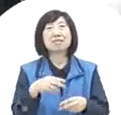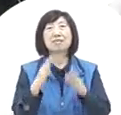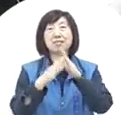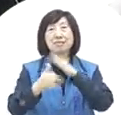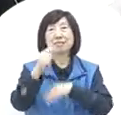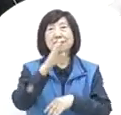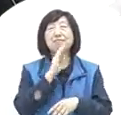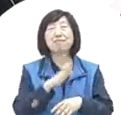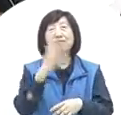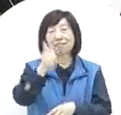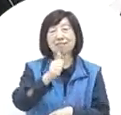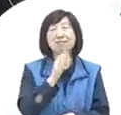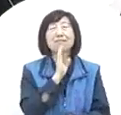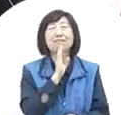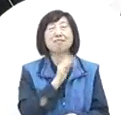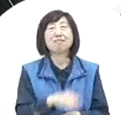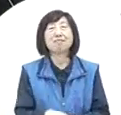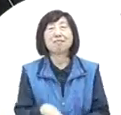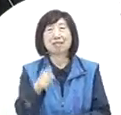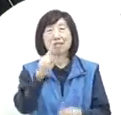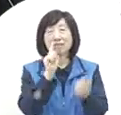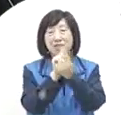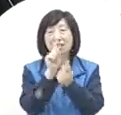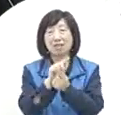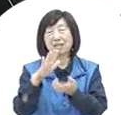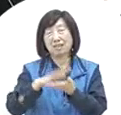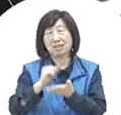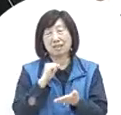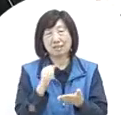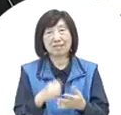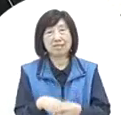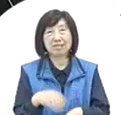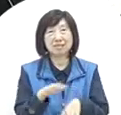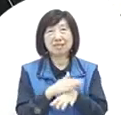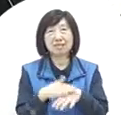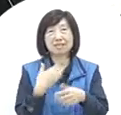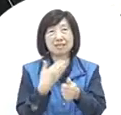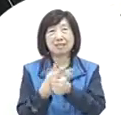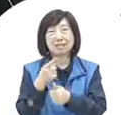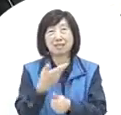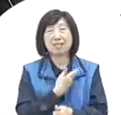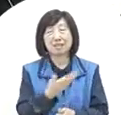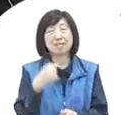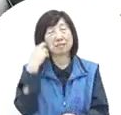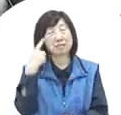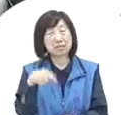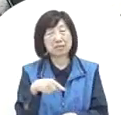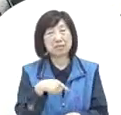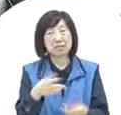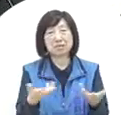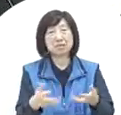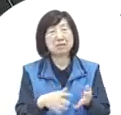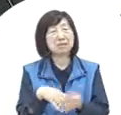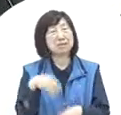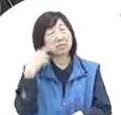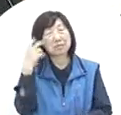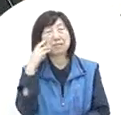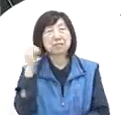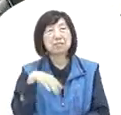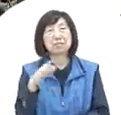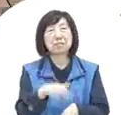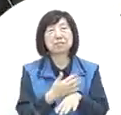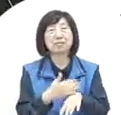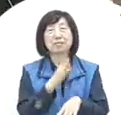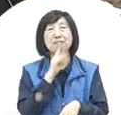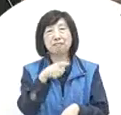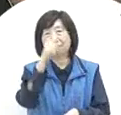的首长嘛， 所 以其实你所面临到的压力， 我们不要被污名化，才会鼓励大家面对这个事情去处理吧。 对，市长， 我心里会， 我们